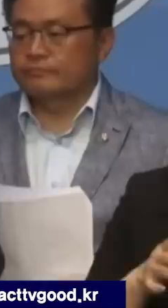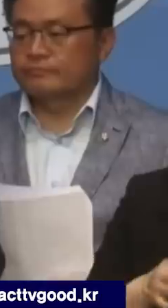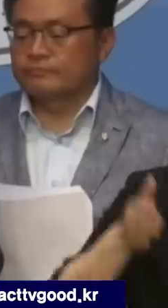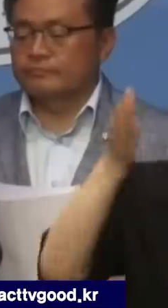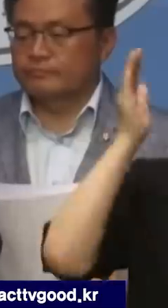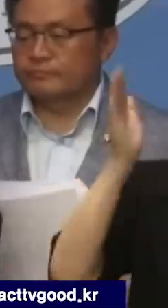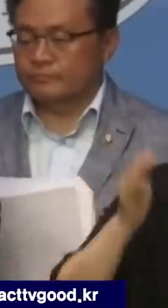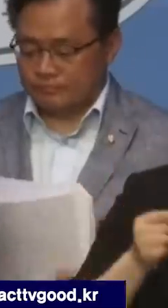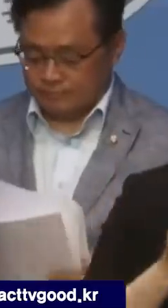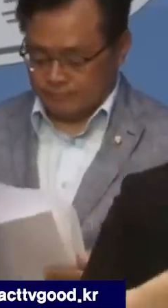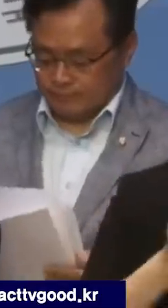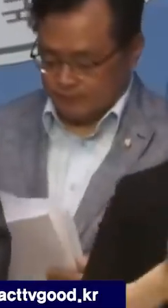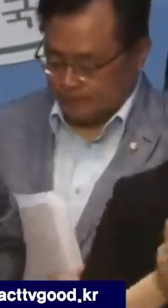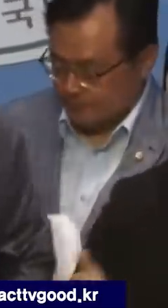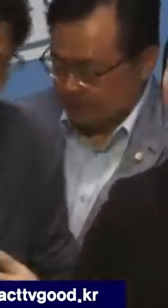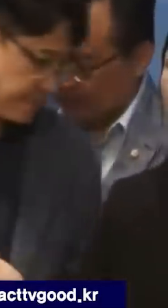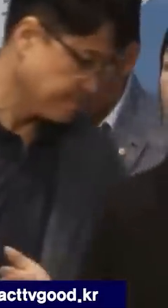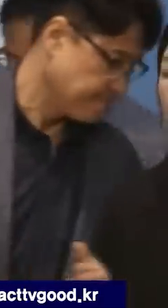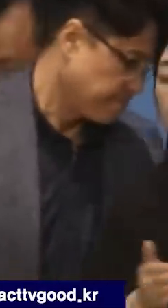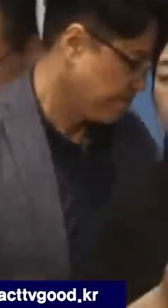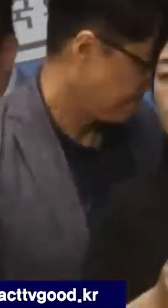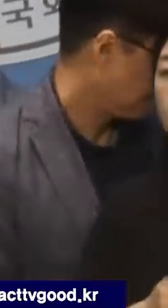외쳐주셨으면 감사하겠습니다. 이상입니다.